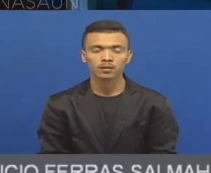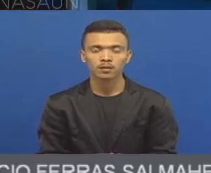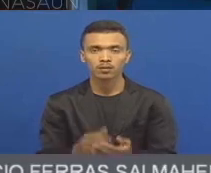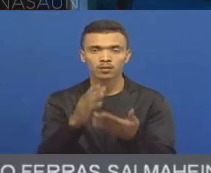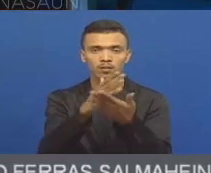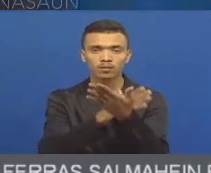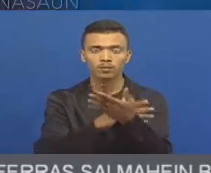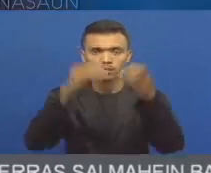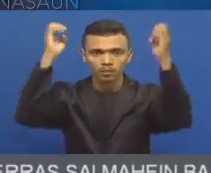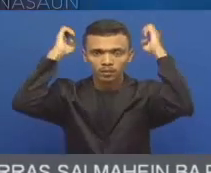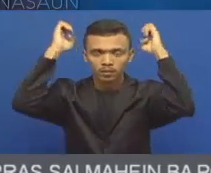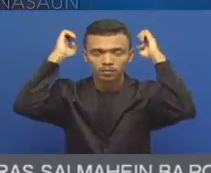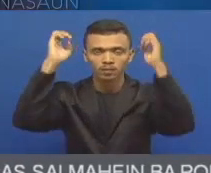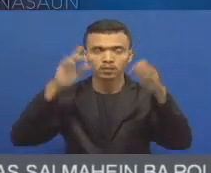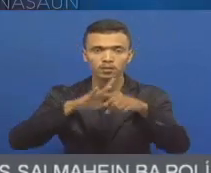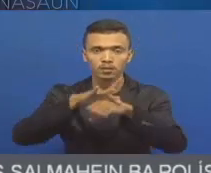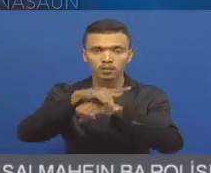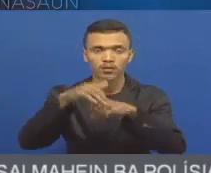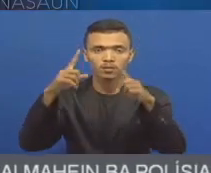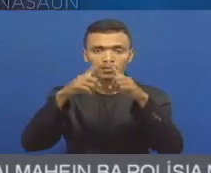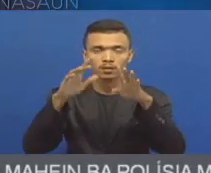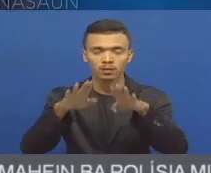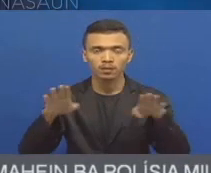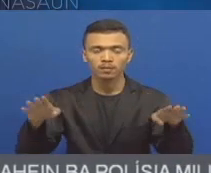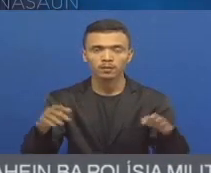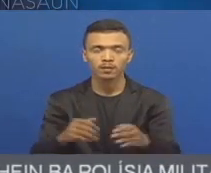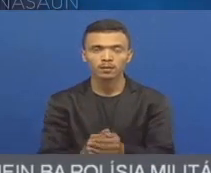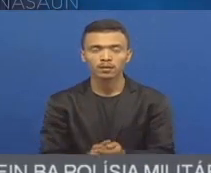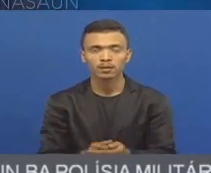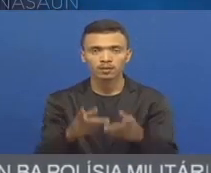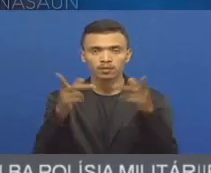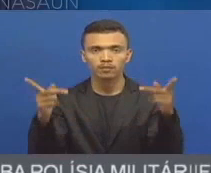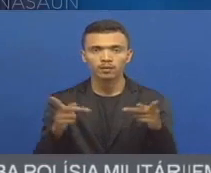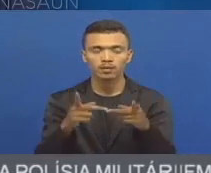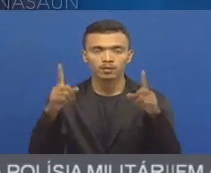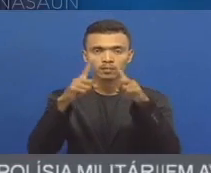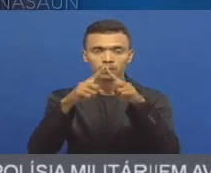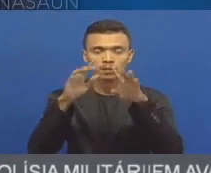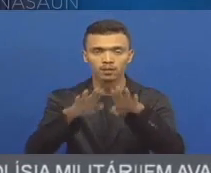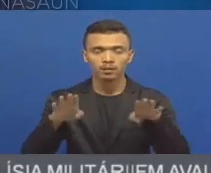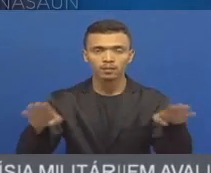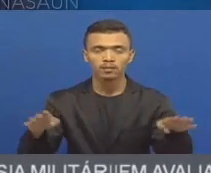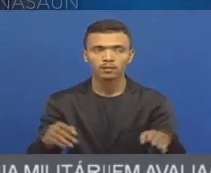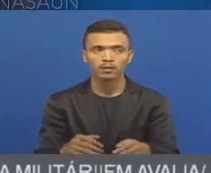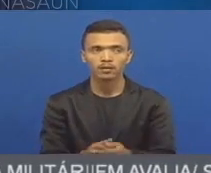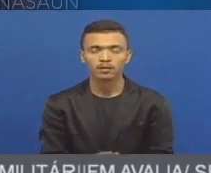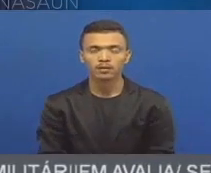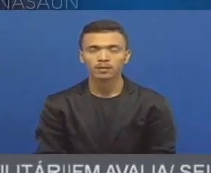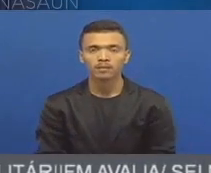promove edukasaun sedu balabarik nabi ami mos iha knua balabarik hodi